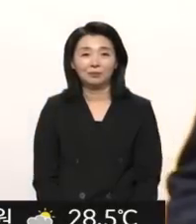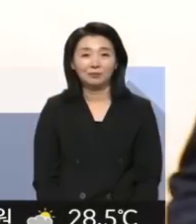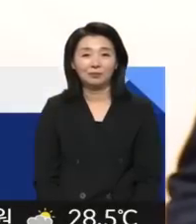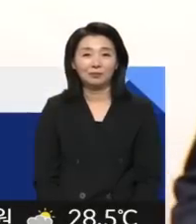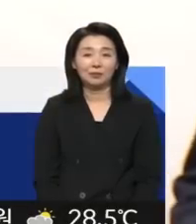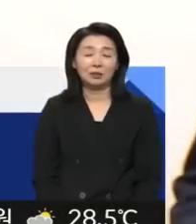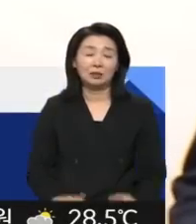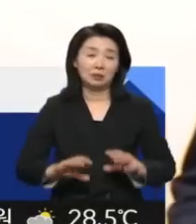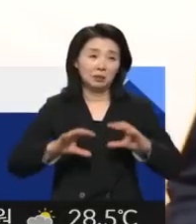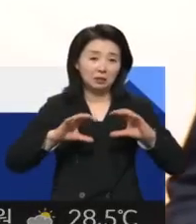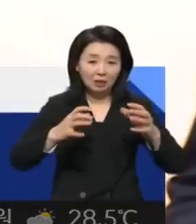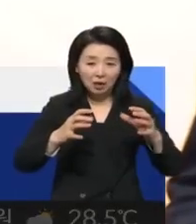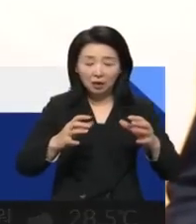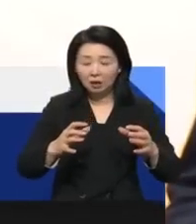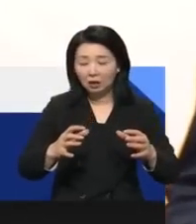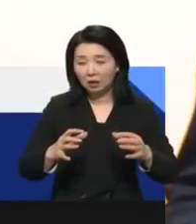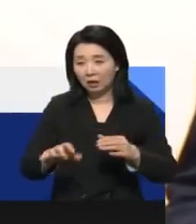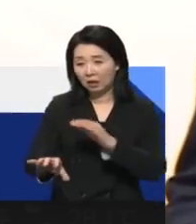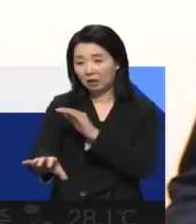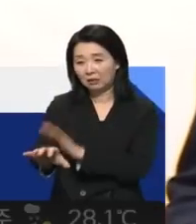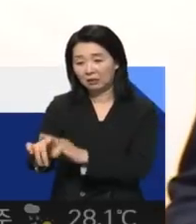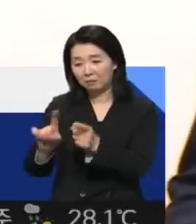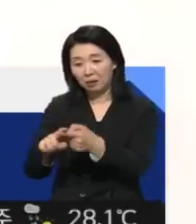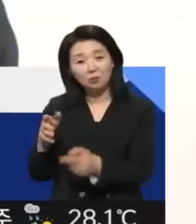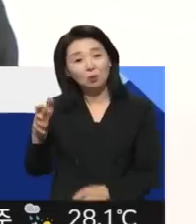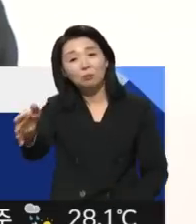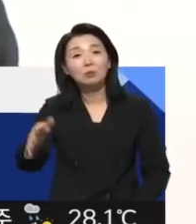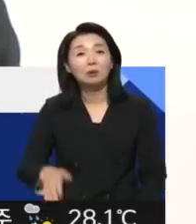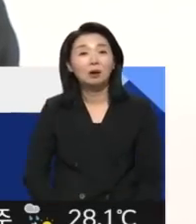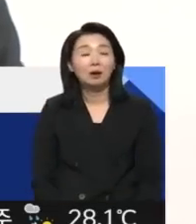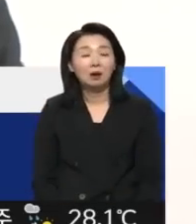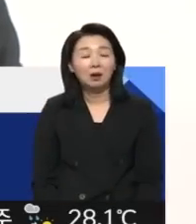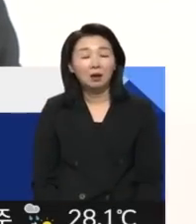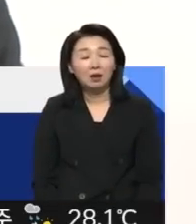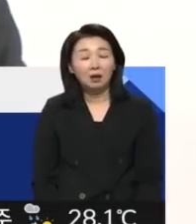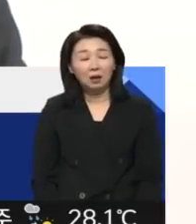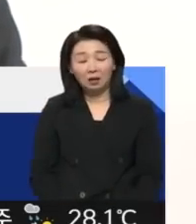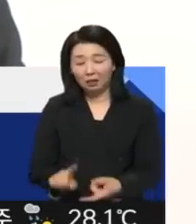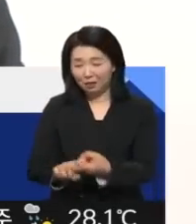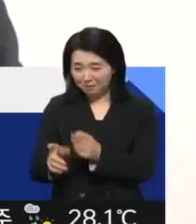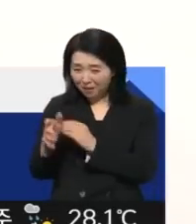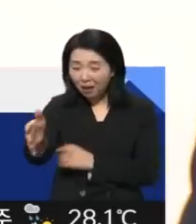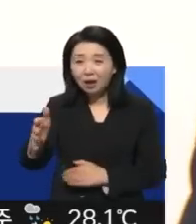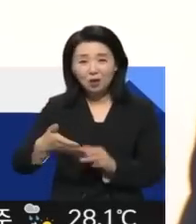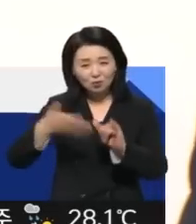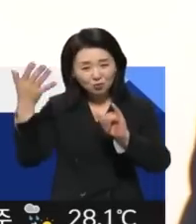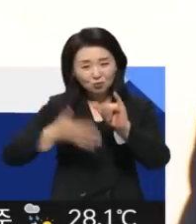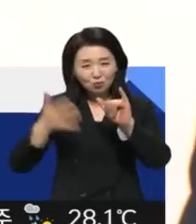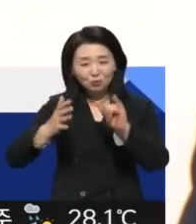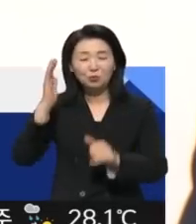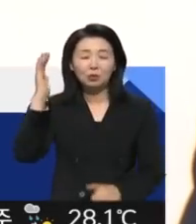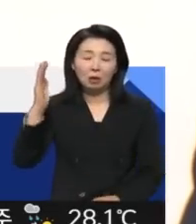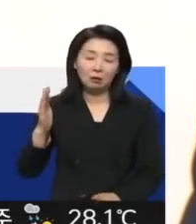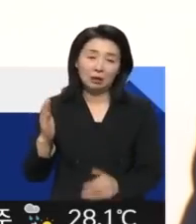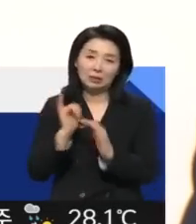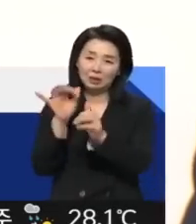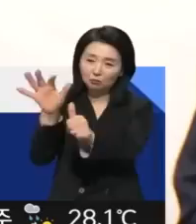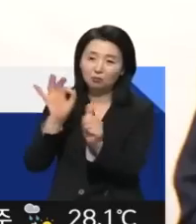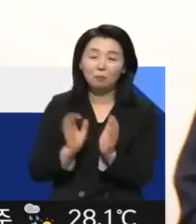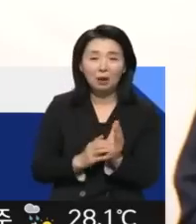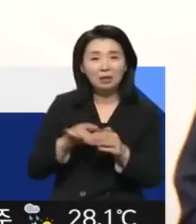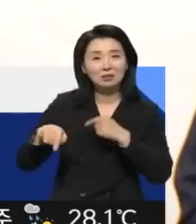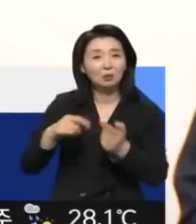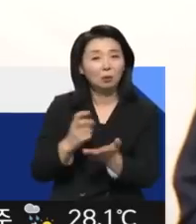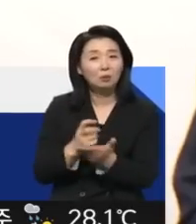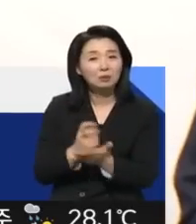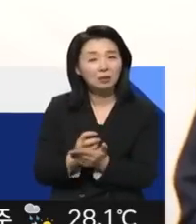온통 나라가 극우로 변해가는 것 같습니다. 극우 발언에, 극우 유튜버에, 극우 인사에, 극우 정책에,